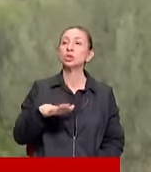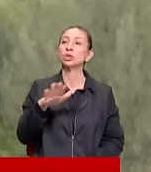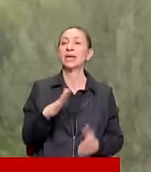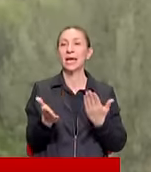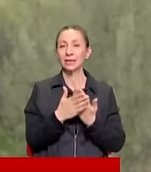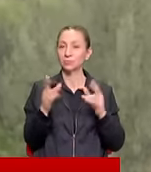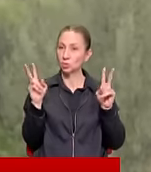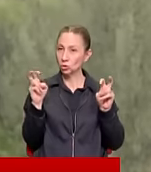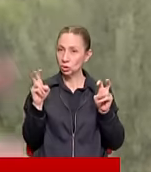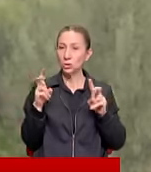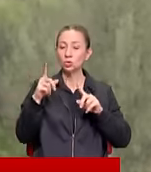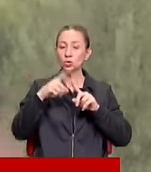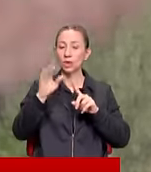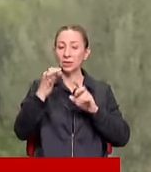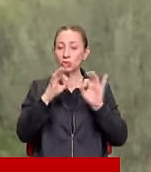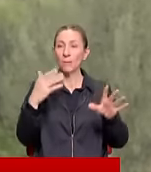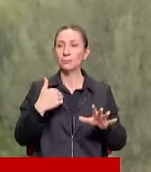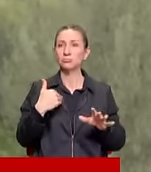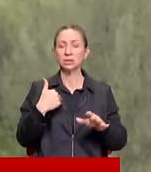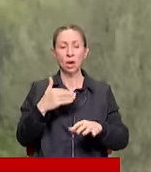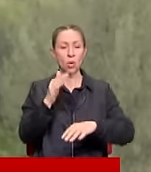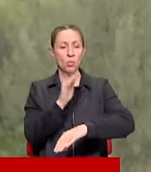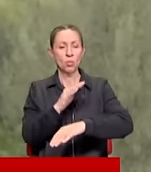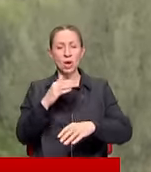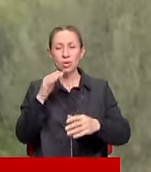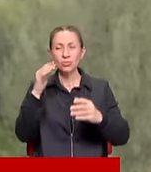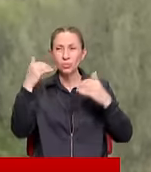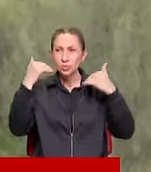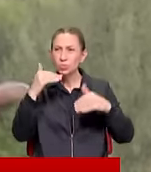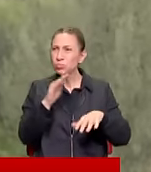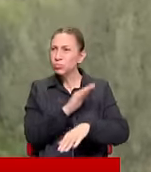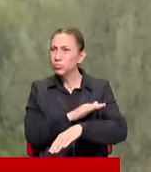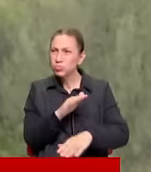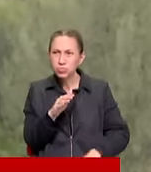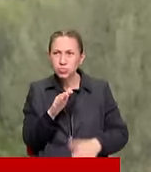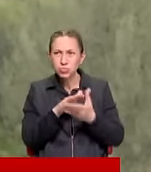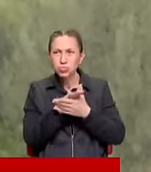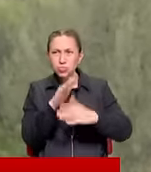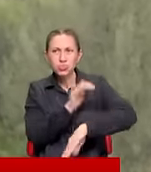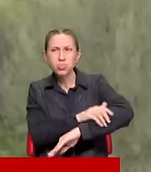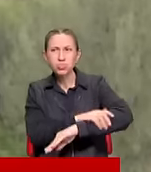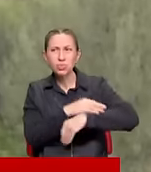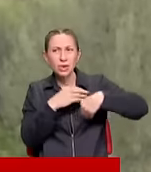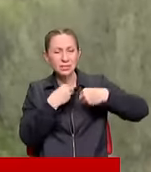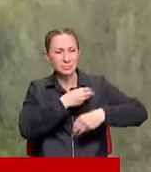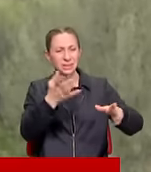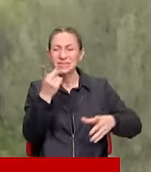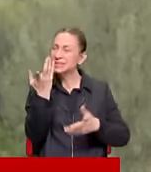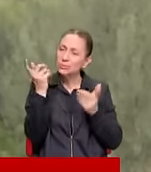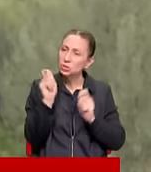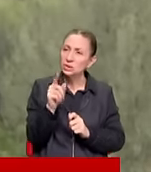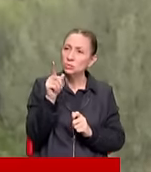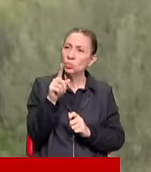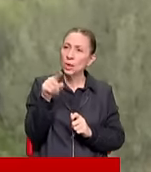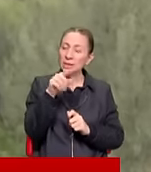yardımlar konusunda işte Turgut Altınok biz de but dağıttık demişti kampanya sürecinde. Ne kadar but dağıtılmış? Siz mesela ne yapacaksınız